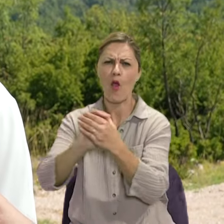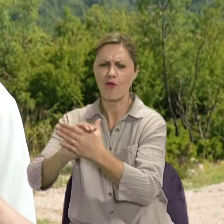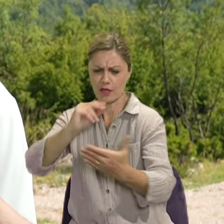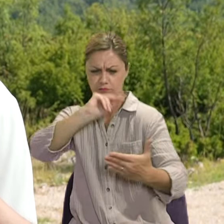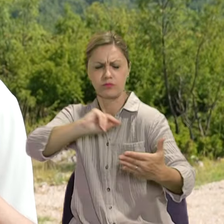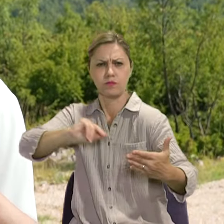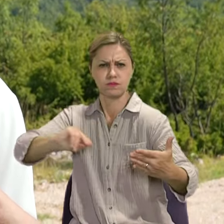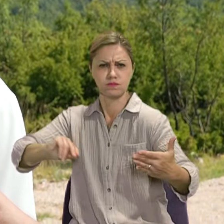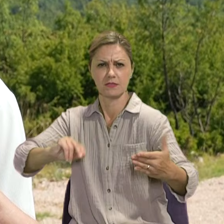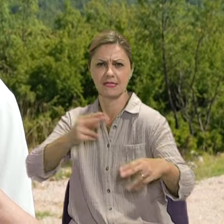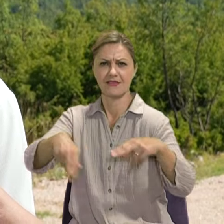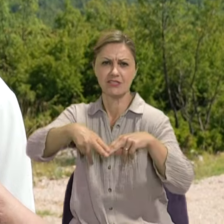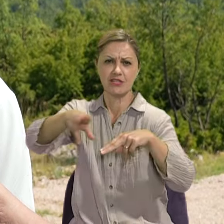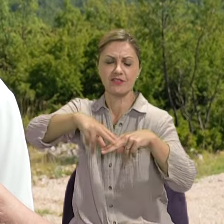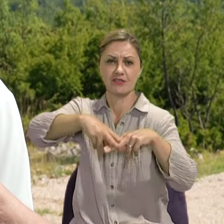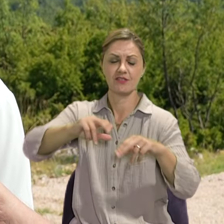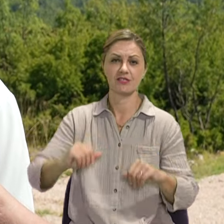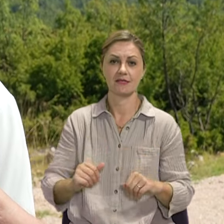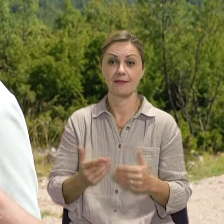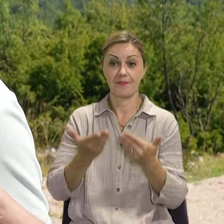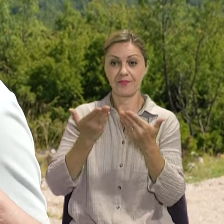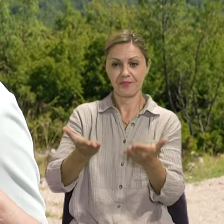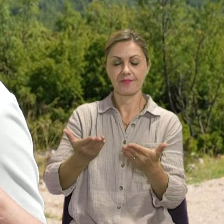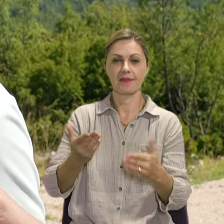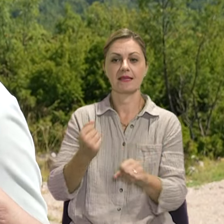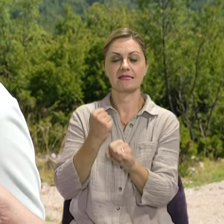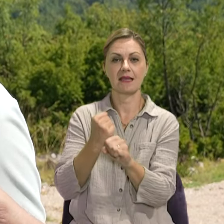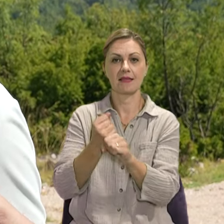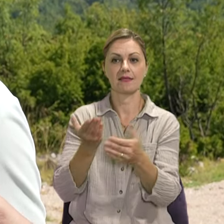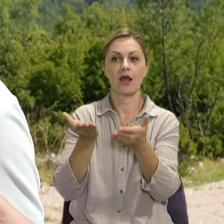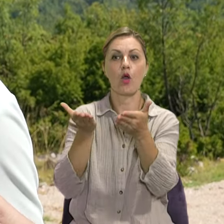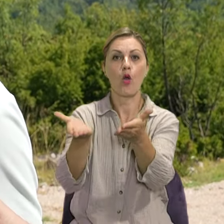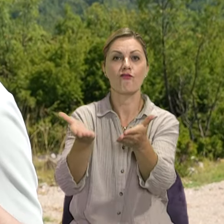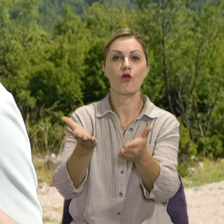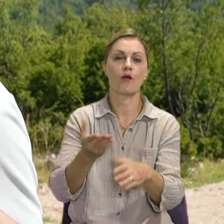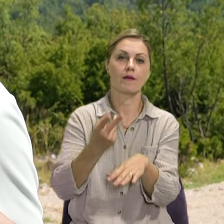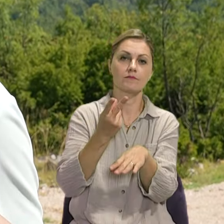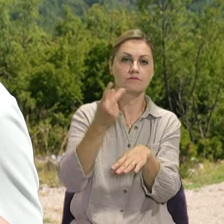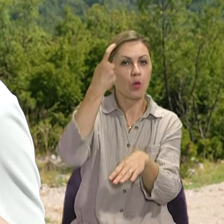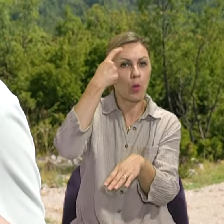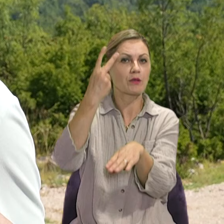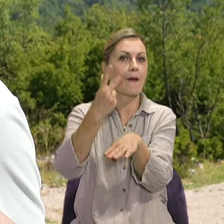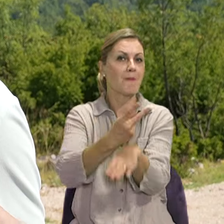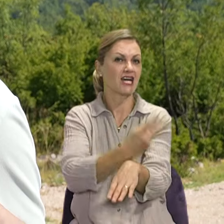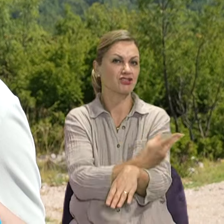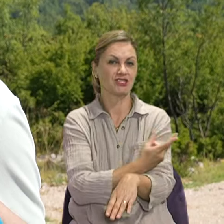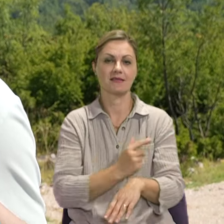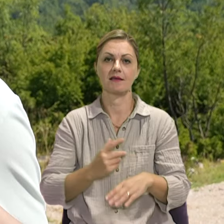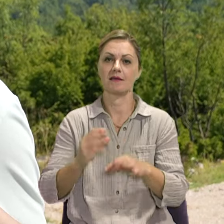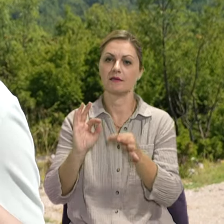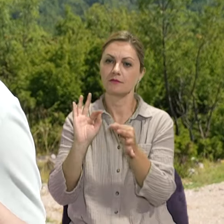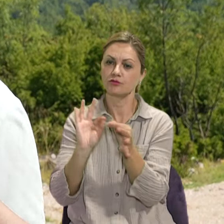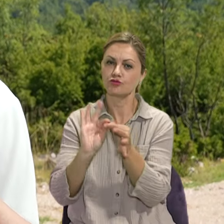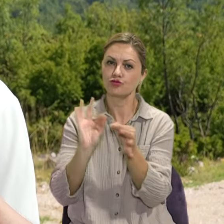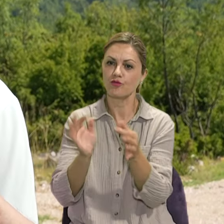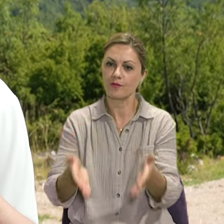broj ugovora za turističku infrastrukturu sa našim jedinicama lokalne samouprave koji predano rade na tome da ova naša prirodna i kulturna baština ne zamre.